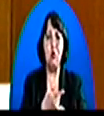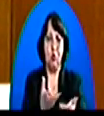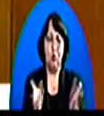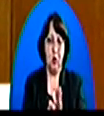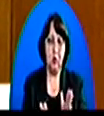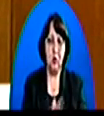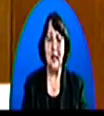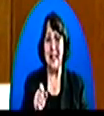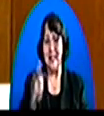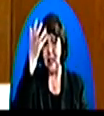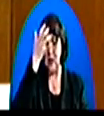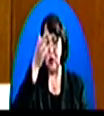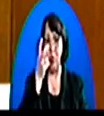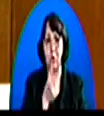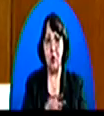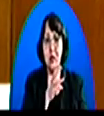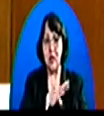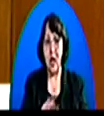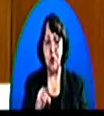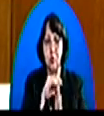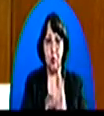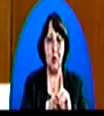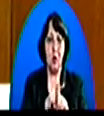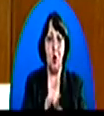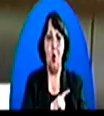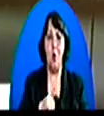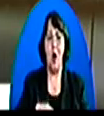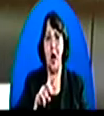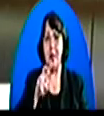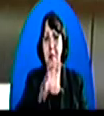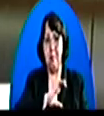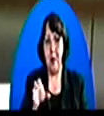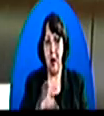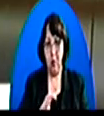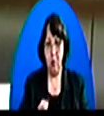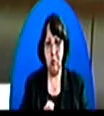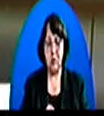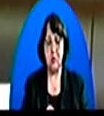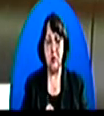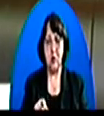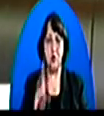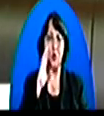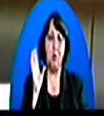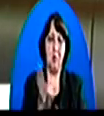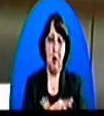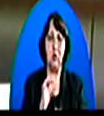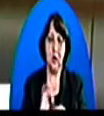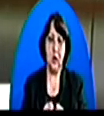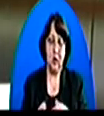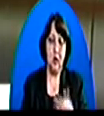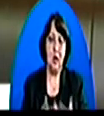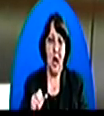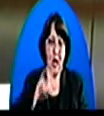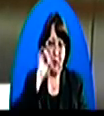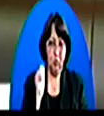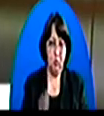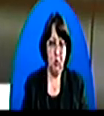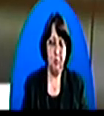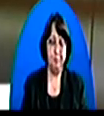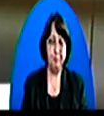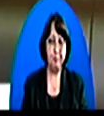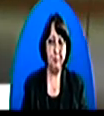болоод журмынхан дагуу хувийн хөвшлийн аж ахуйн байгууллагууд бүрэн одоо хамрагдах энэ одоо асууд байна. Үндсэндээ бүрэн одоо